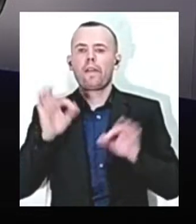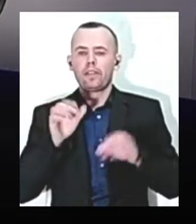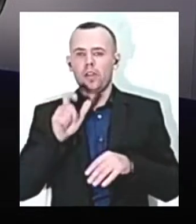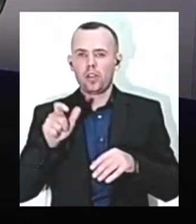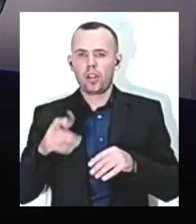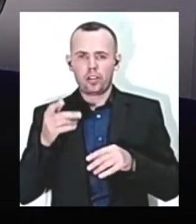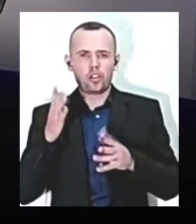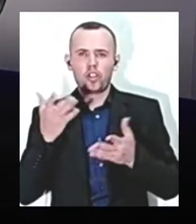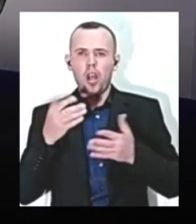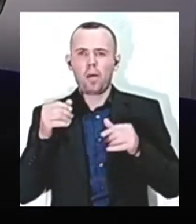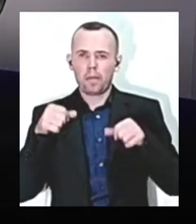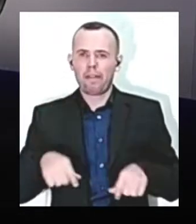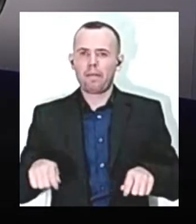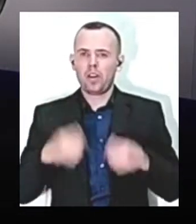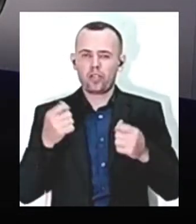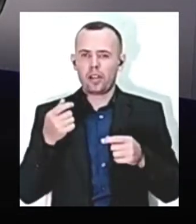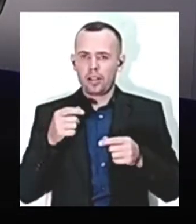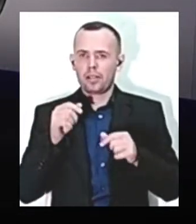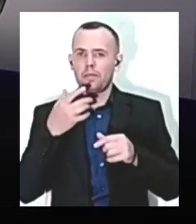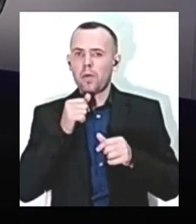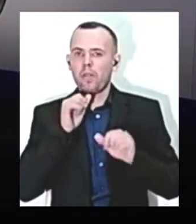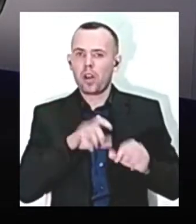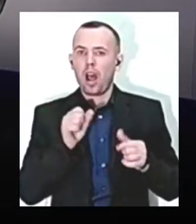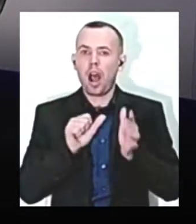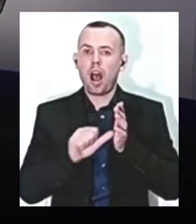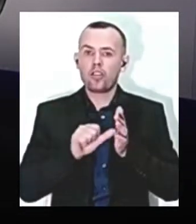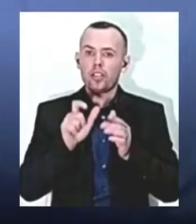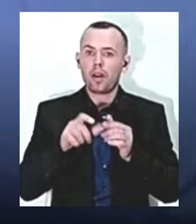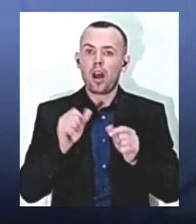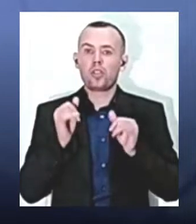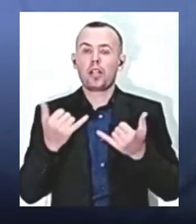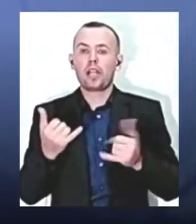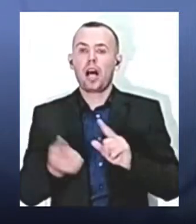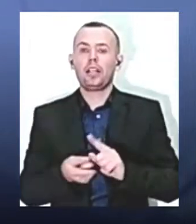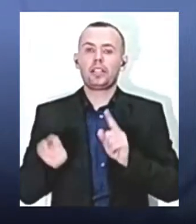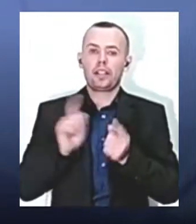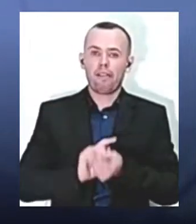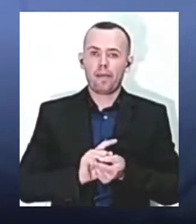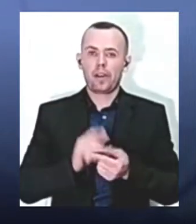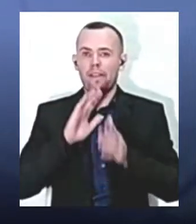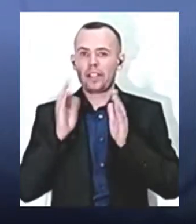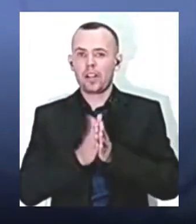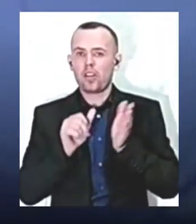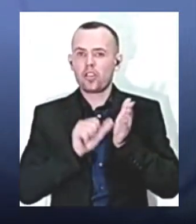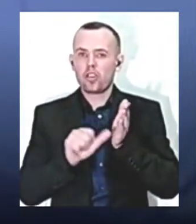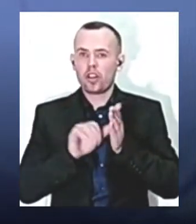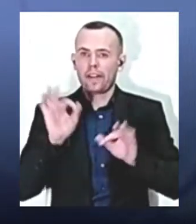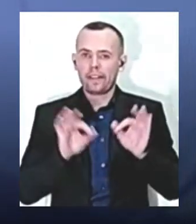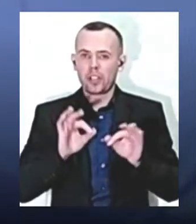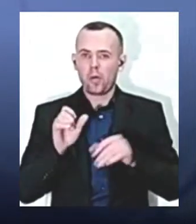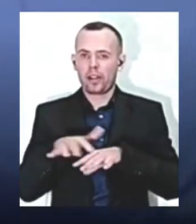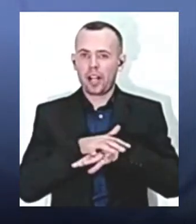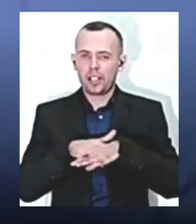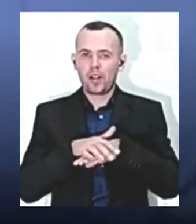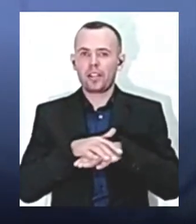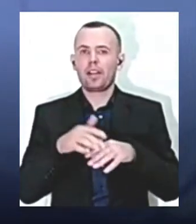їх захистити, а 60% ні, то зараз навпаки. В цілому 60% населення пробували щось вдіяти, а